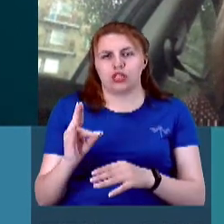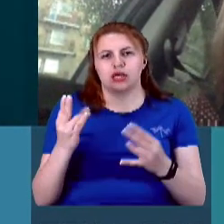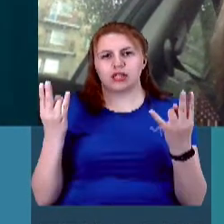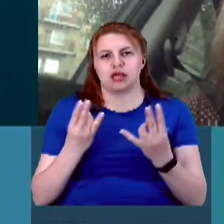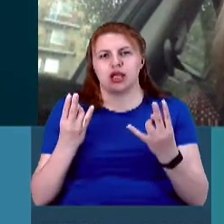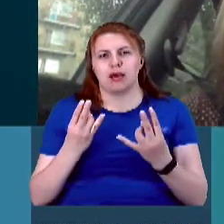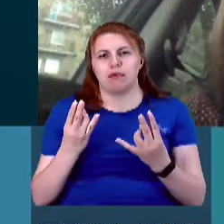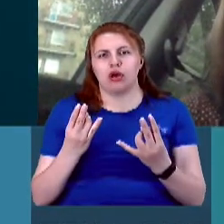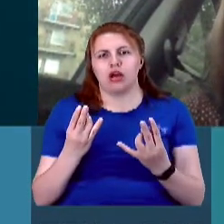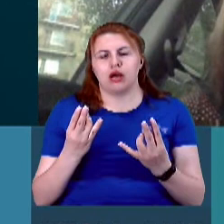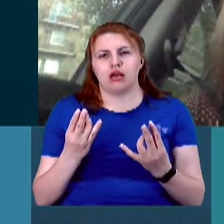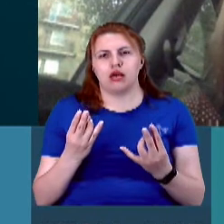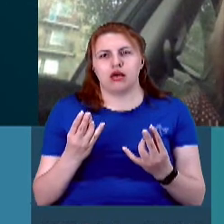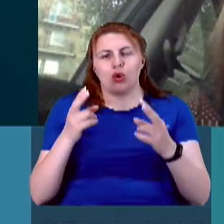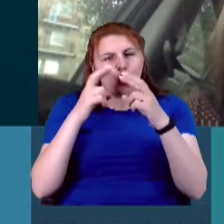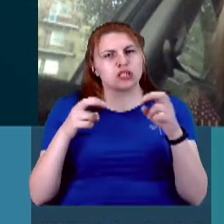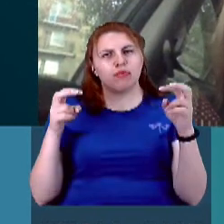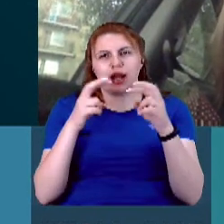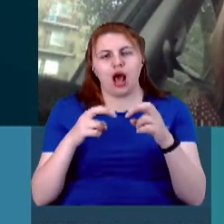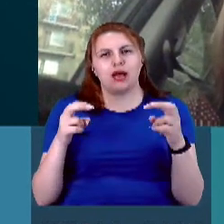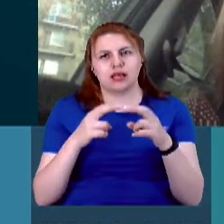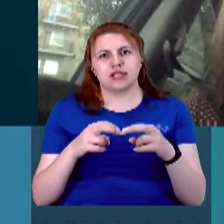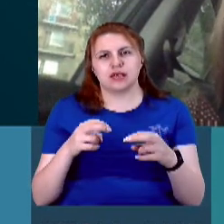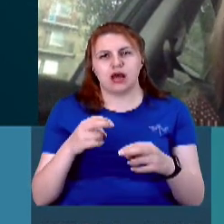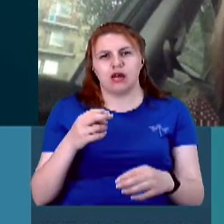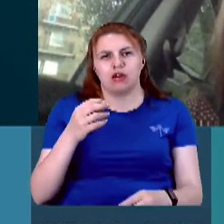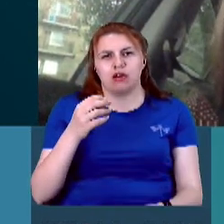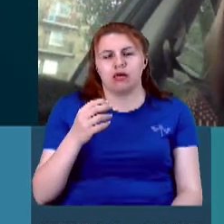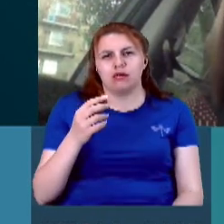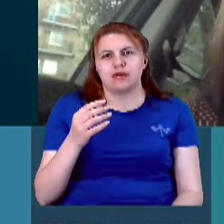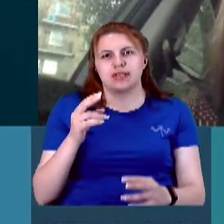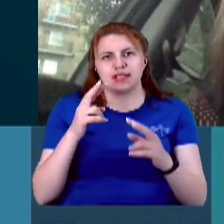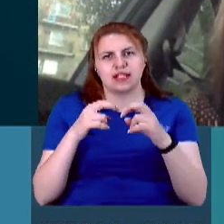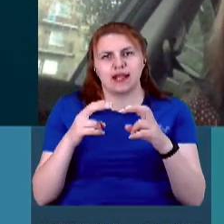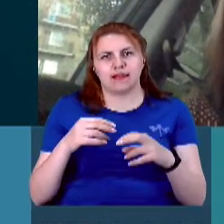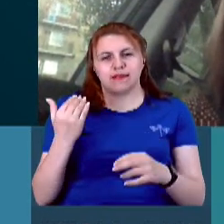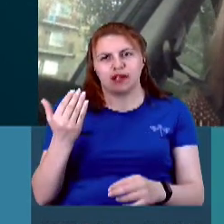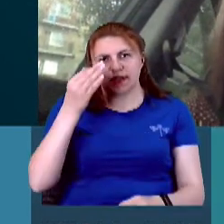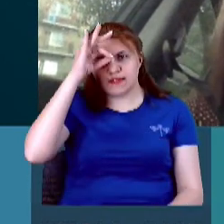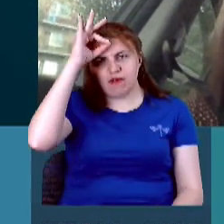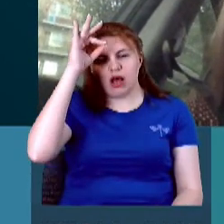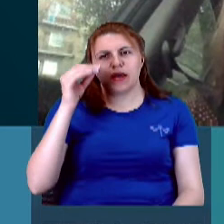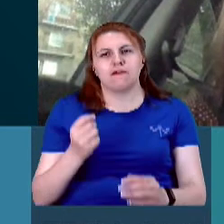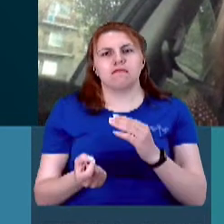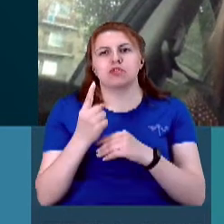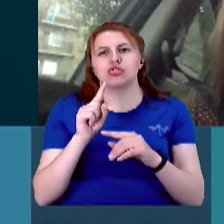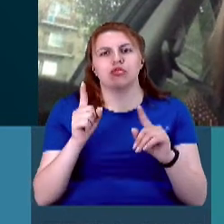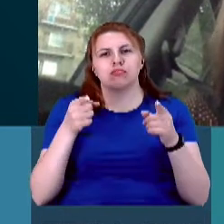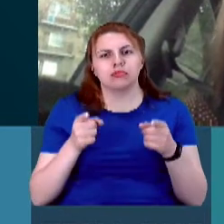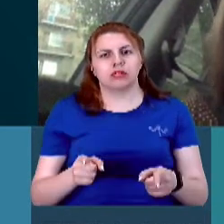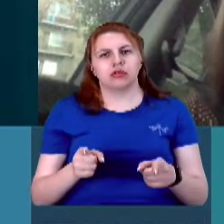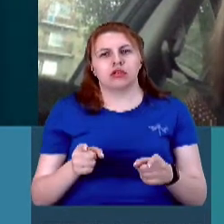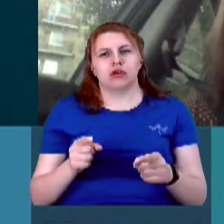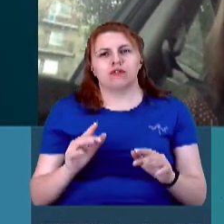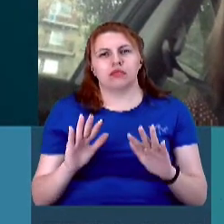звичайно, розбиратися органам слідства і визначати, що насправді відбулося і хто за цим